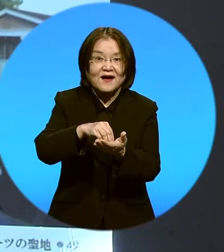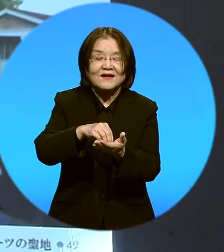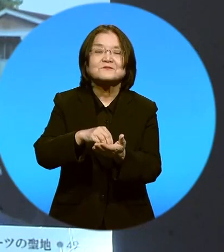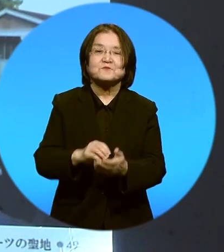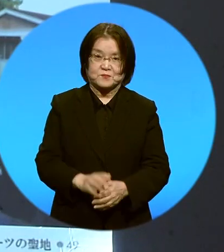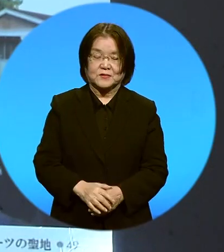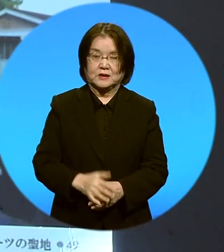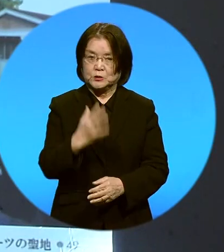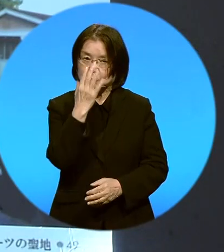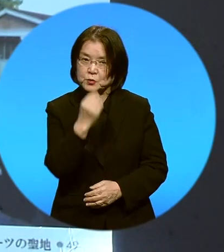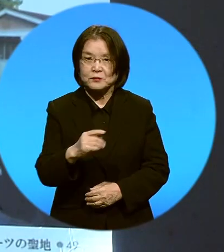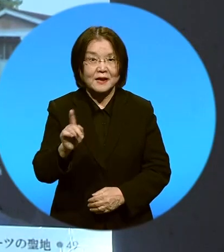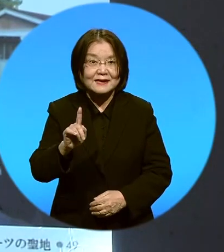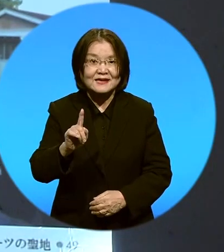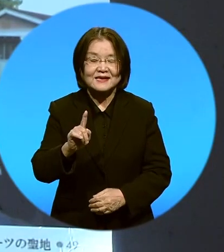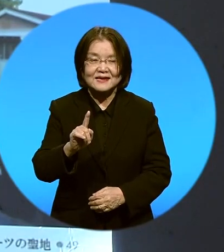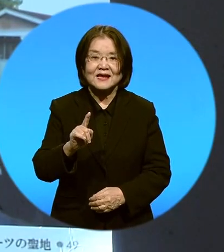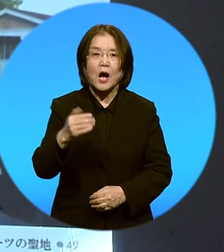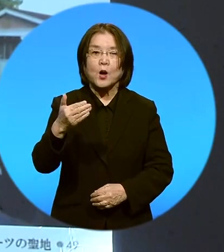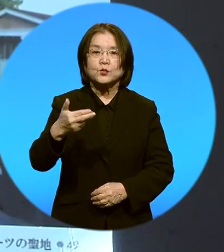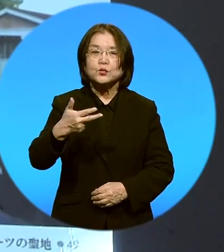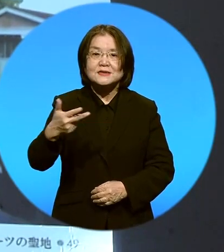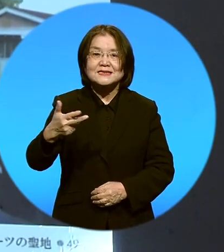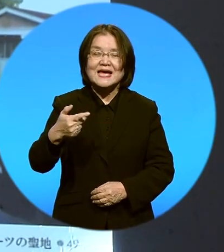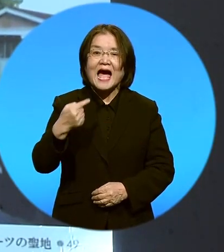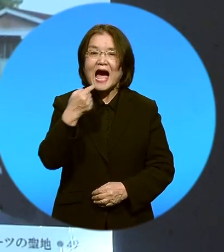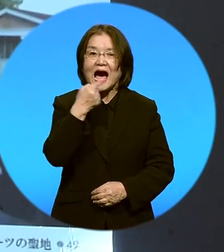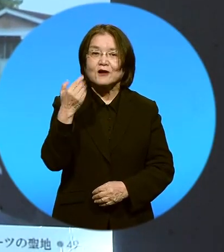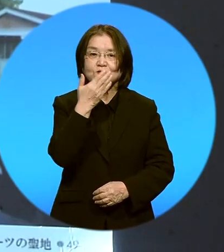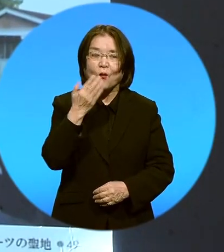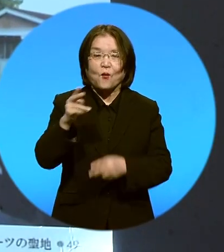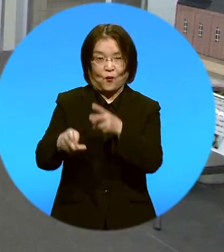注目したのは久慈白桃工場です。